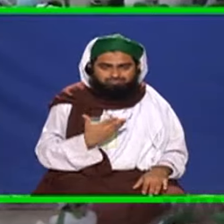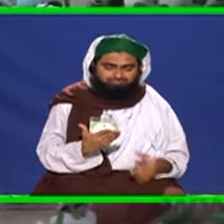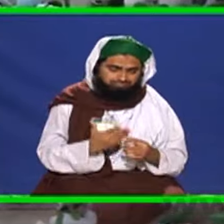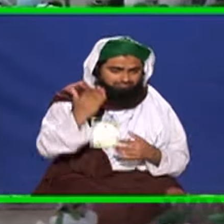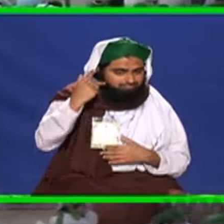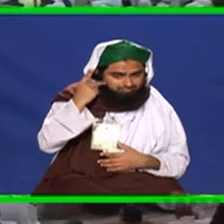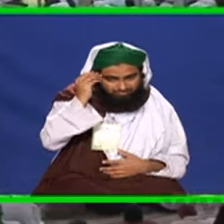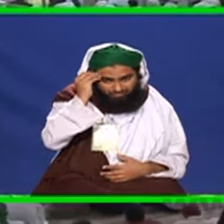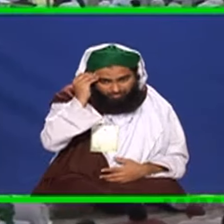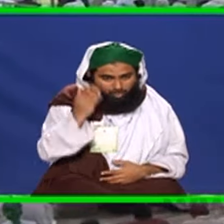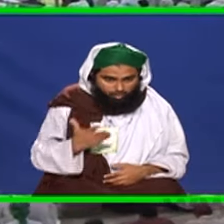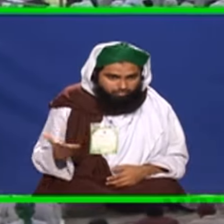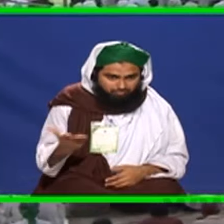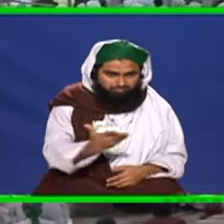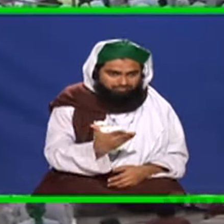تو وہ پتا کہ آپ